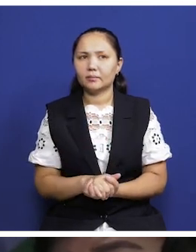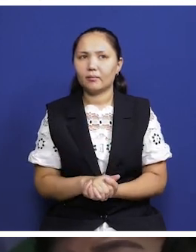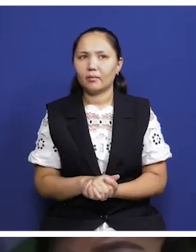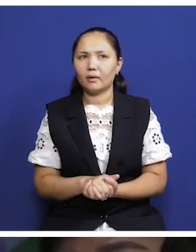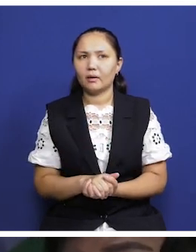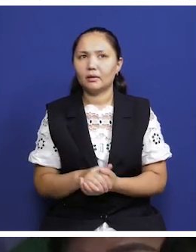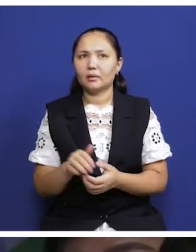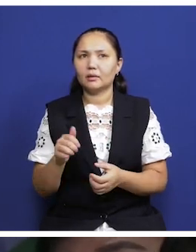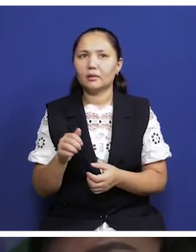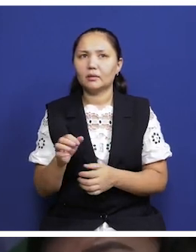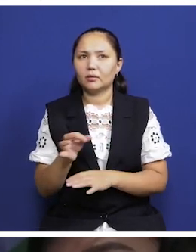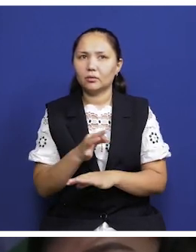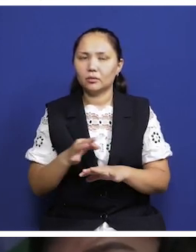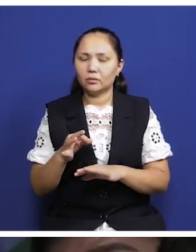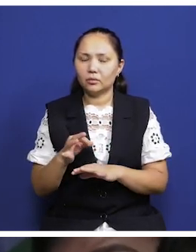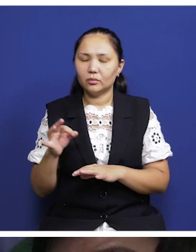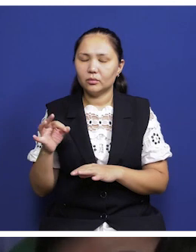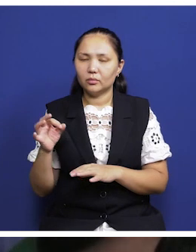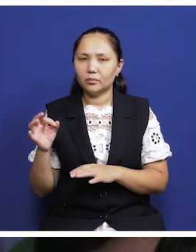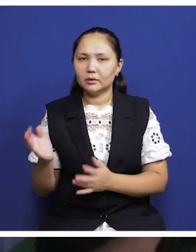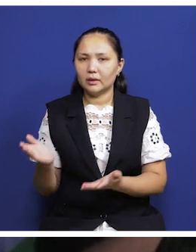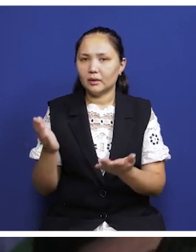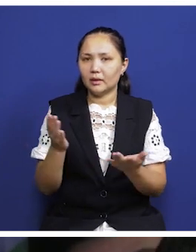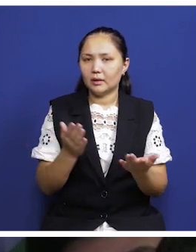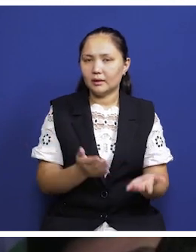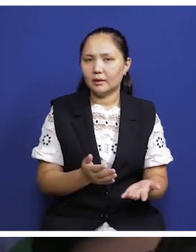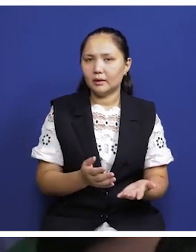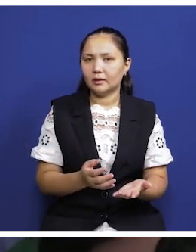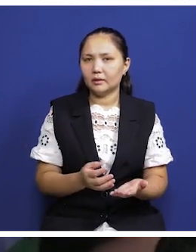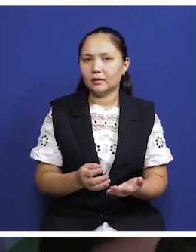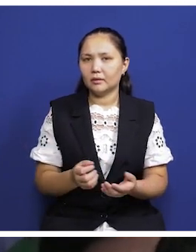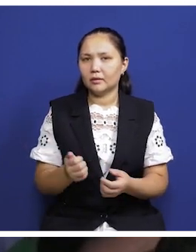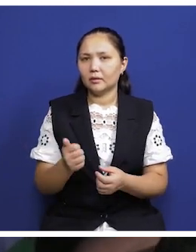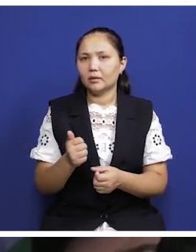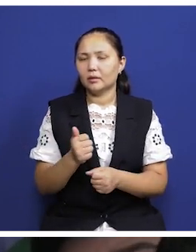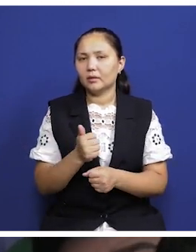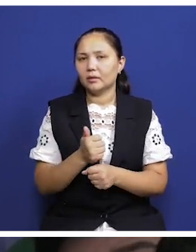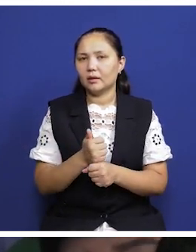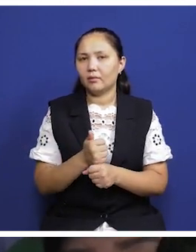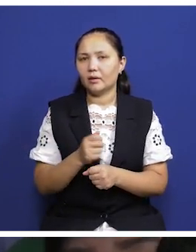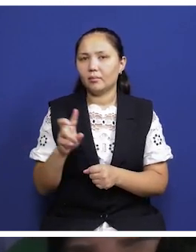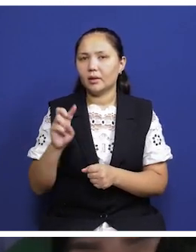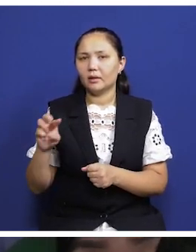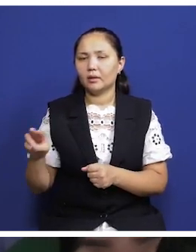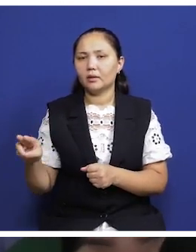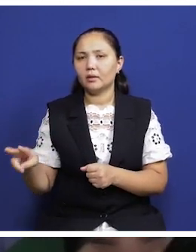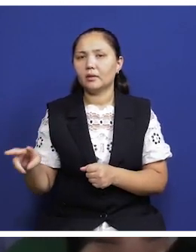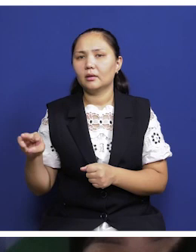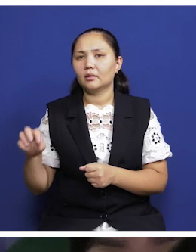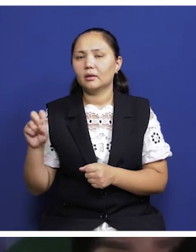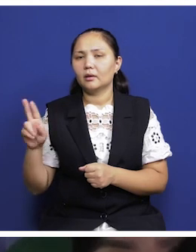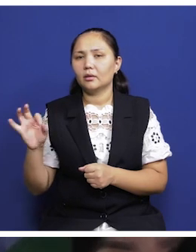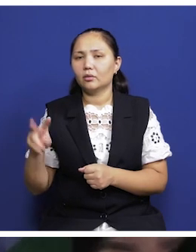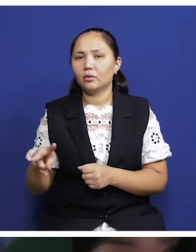Дархан Амангелді, Отырар ауданына қош келдіңіз. Мен Балтакөл ауылының төрағасы шаруашылық. Мен жаңағы